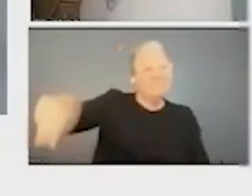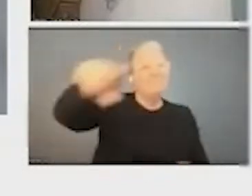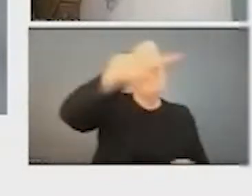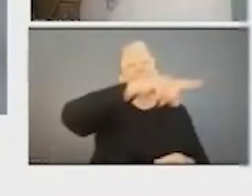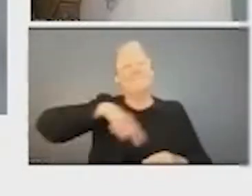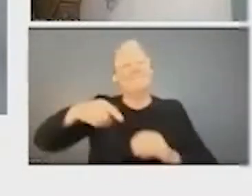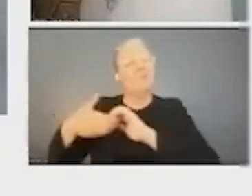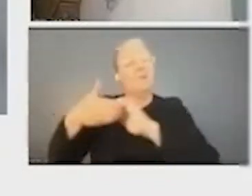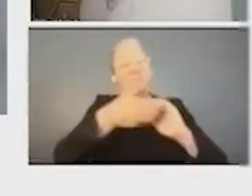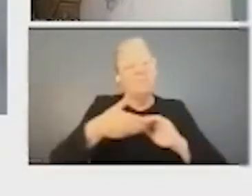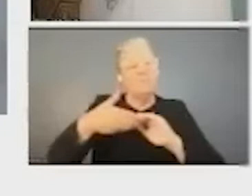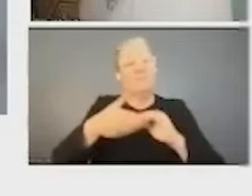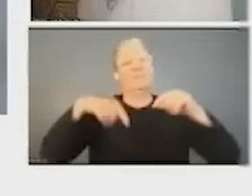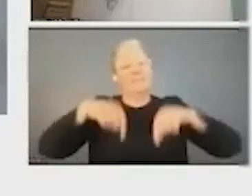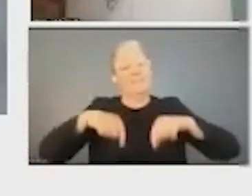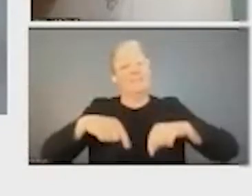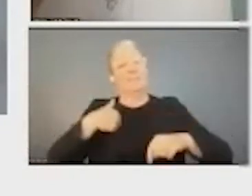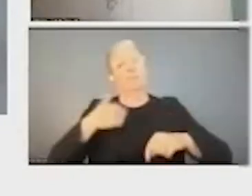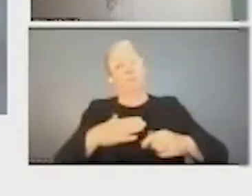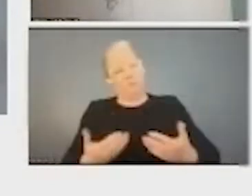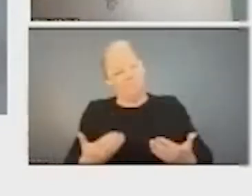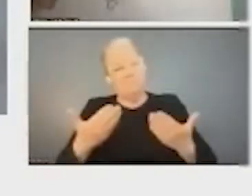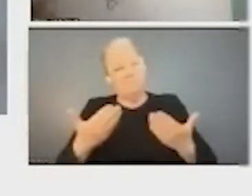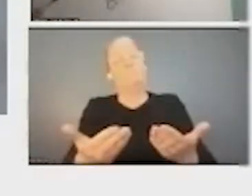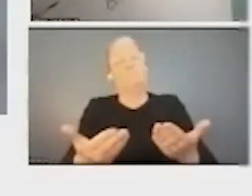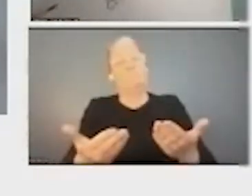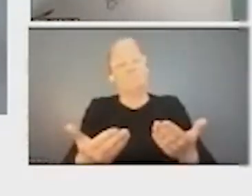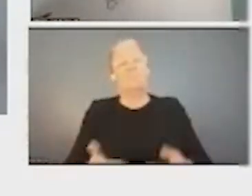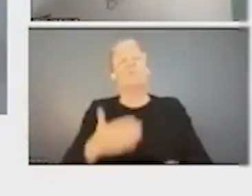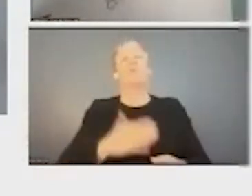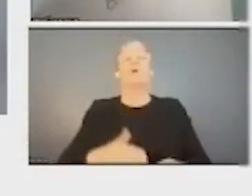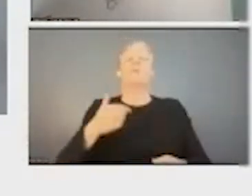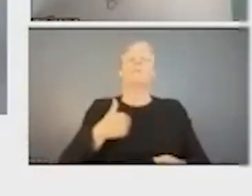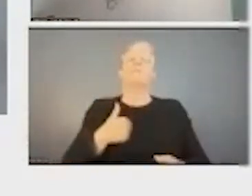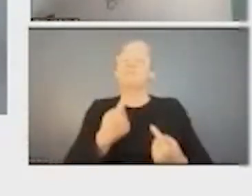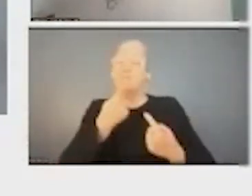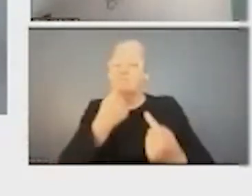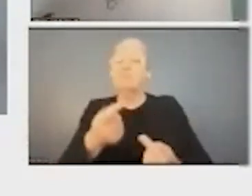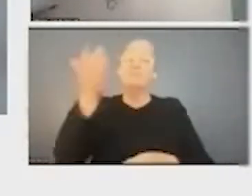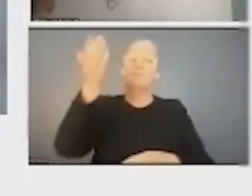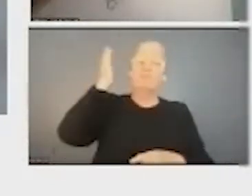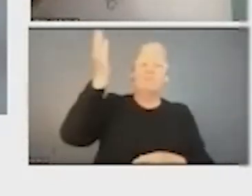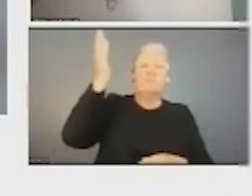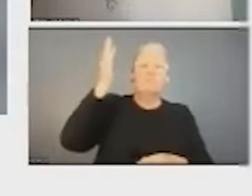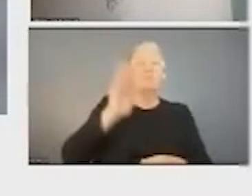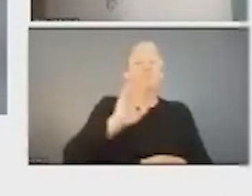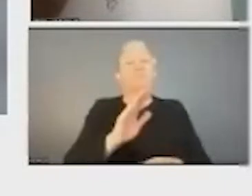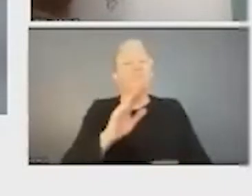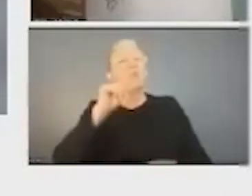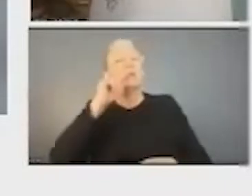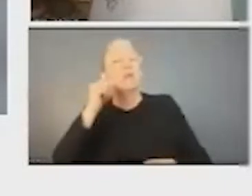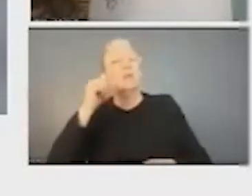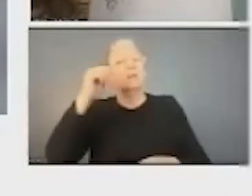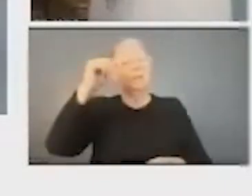ولكن على كل الشركاء في هذا الصدد أن يتعاونوا معا للوصول إلى